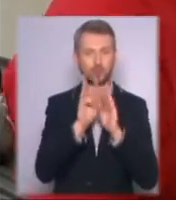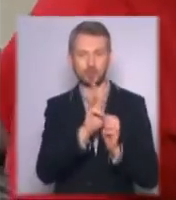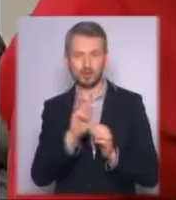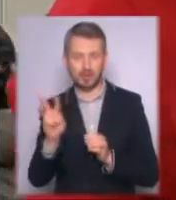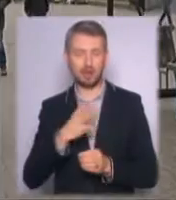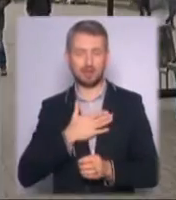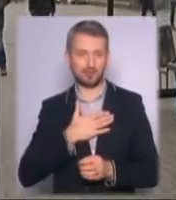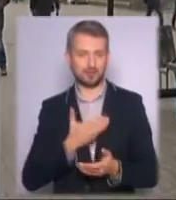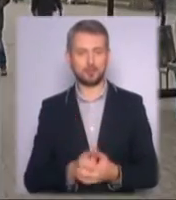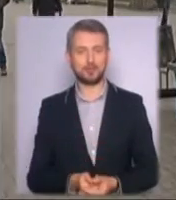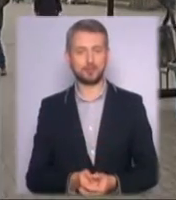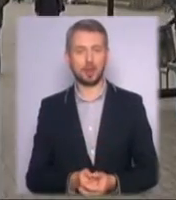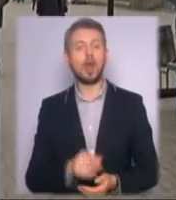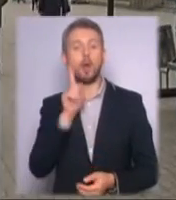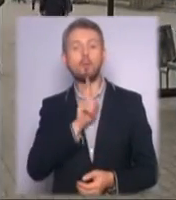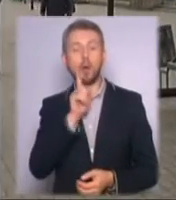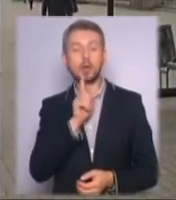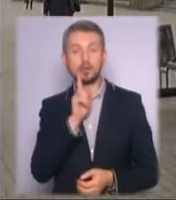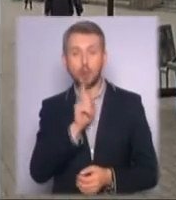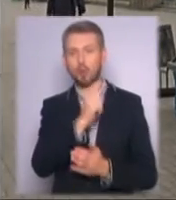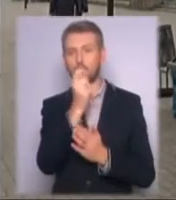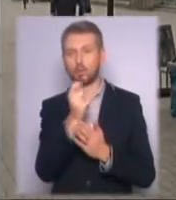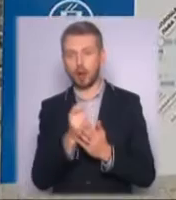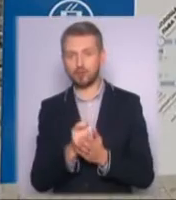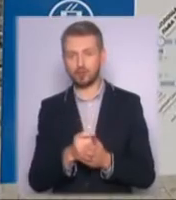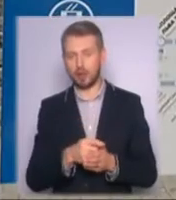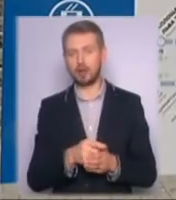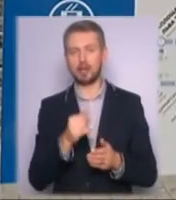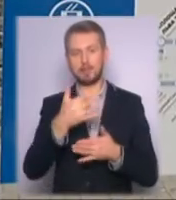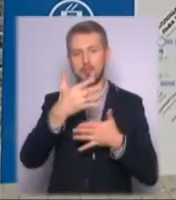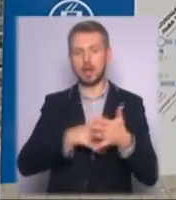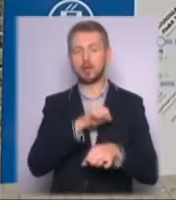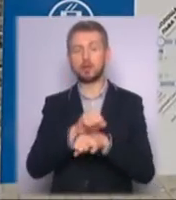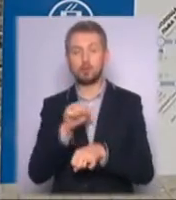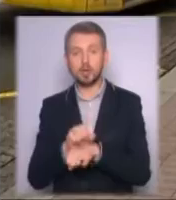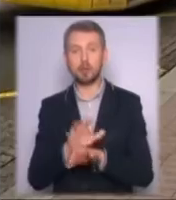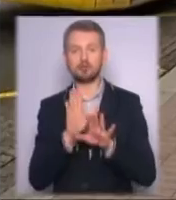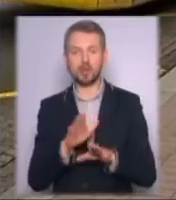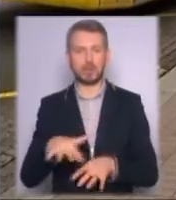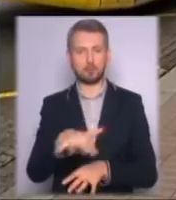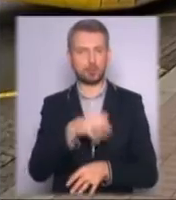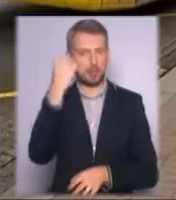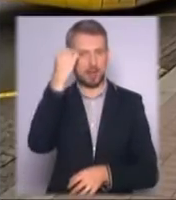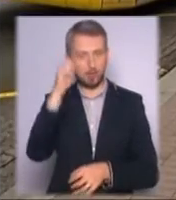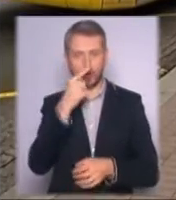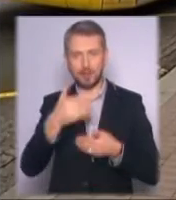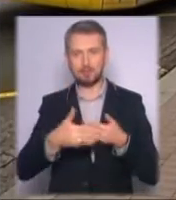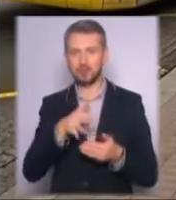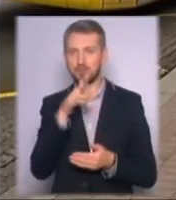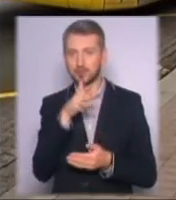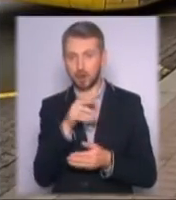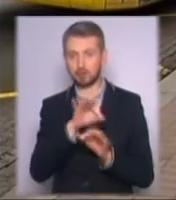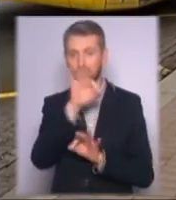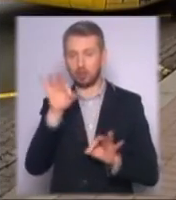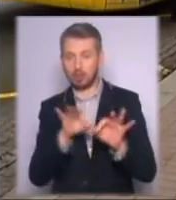комунального підприємства. Поки що зображення траси та перелік зупинок розмістили тільки на площі Перемоги. Найближчим часом навігація